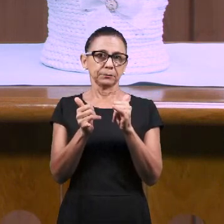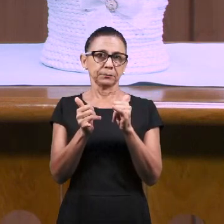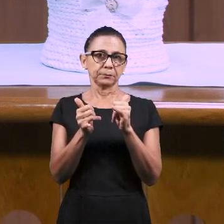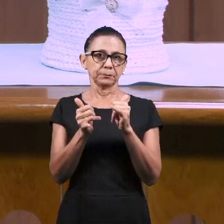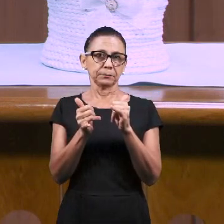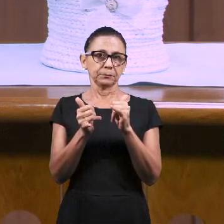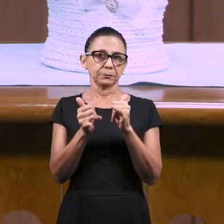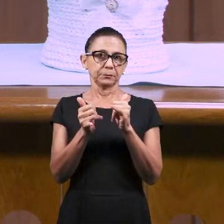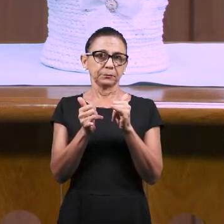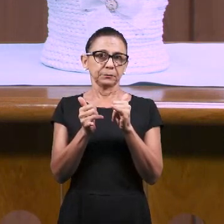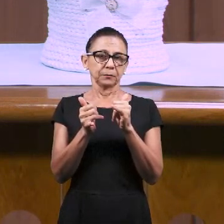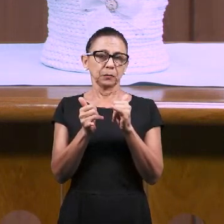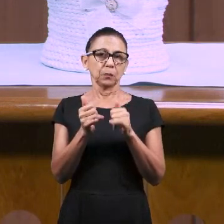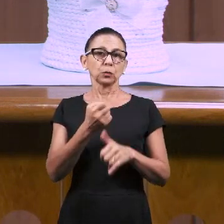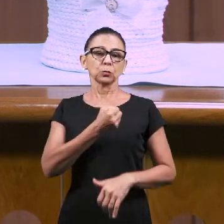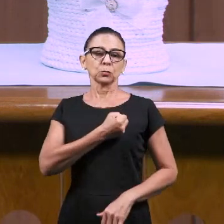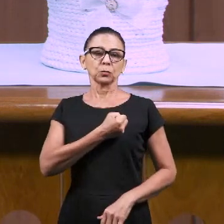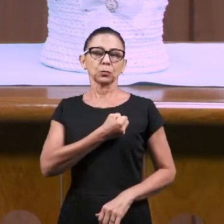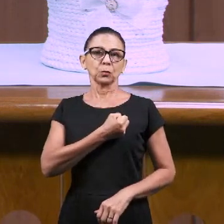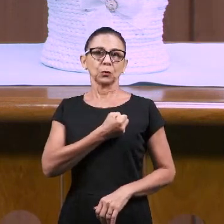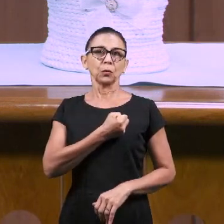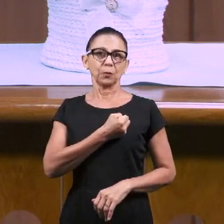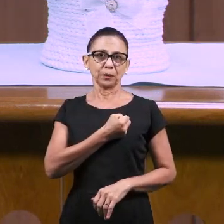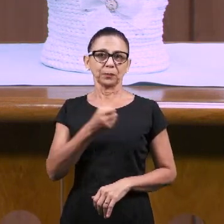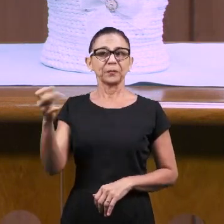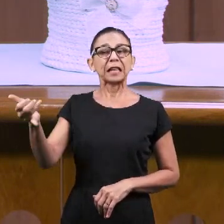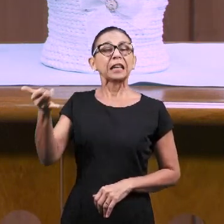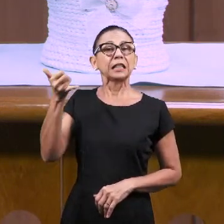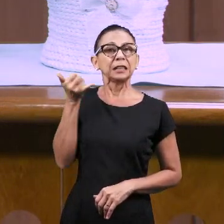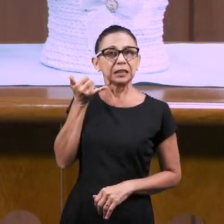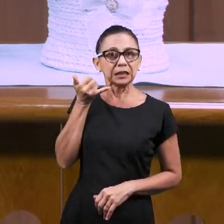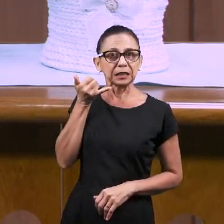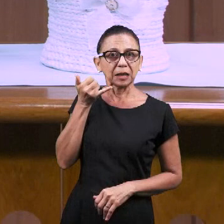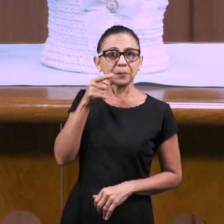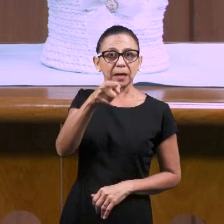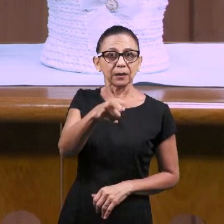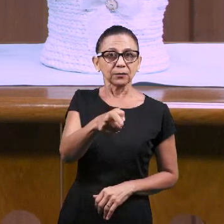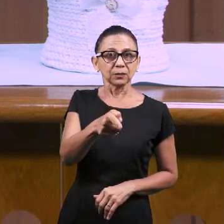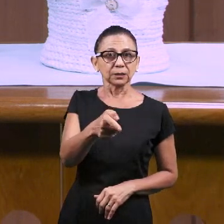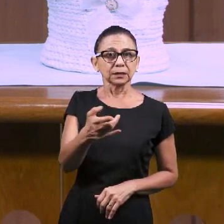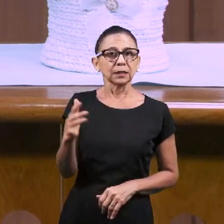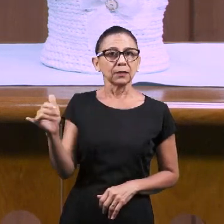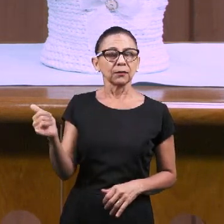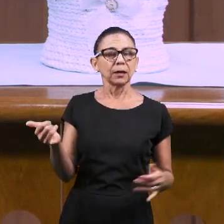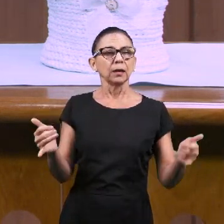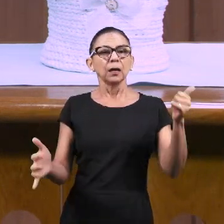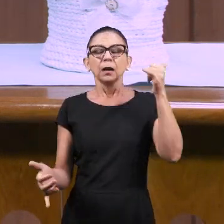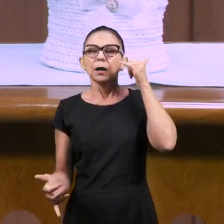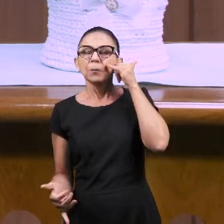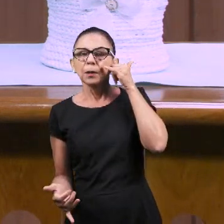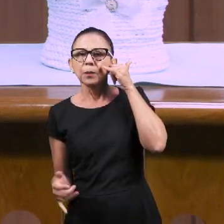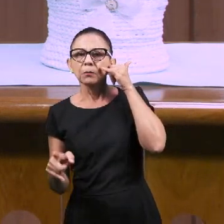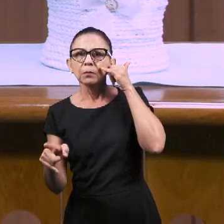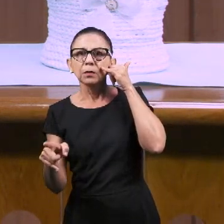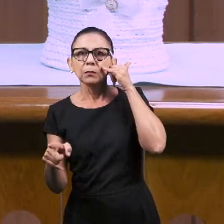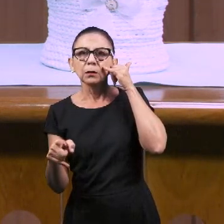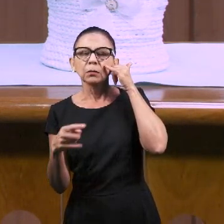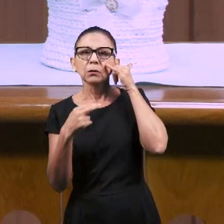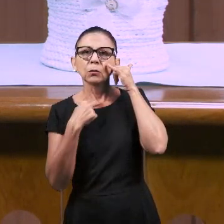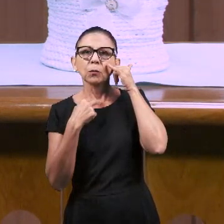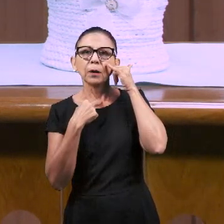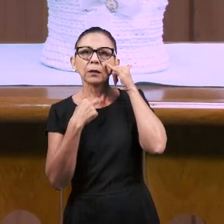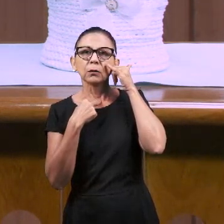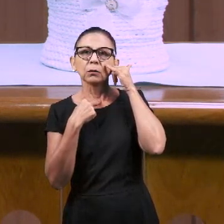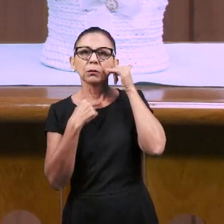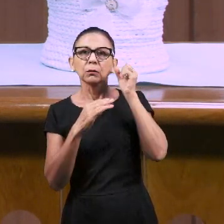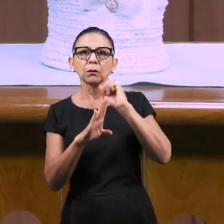qui envoient un, un commentaire, mais ils n'indiquent pas le numéro de téléphone, donc